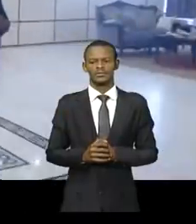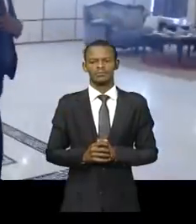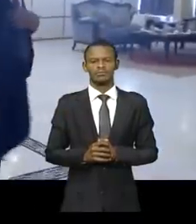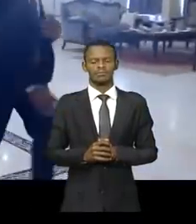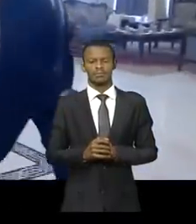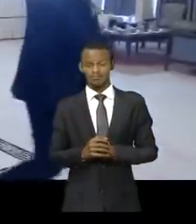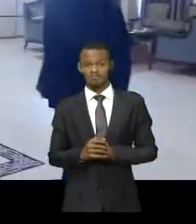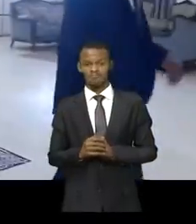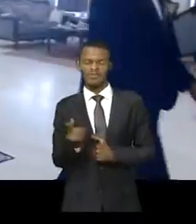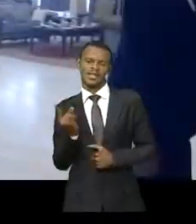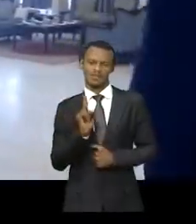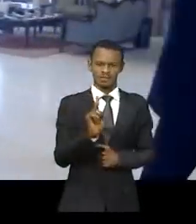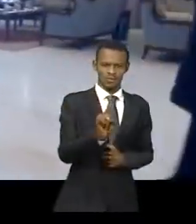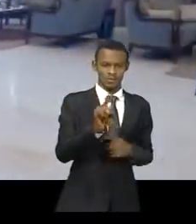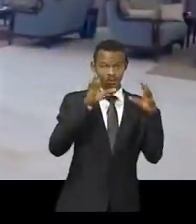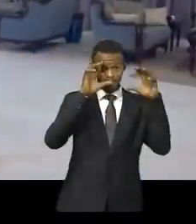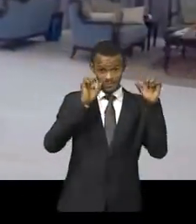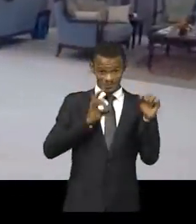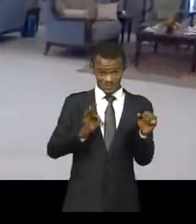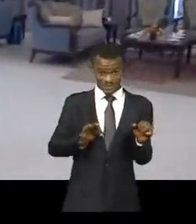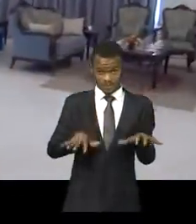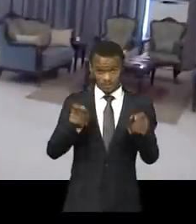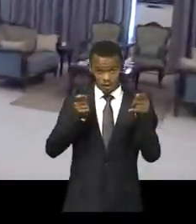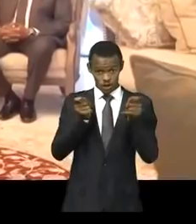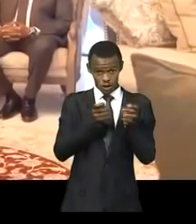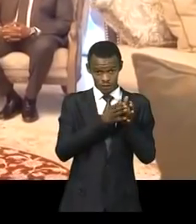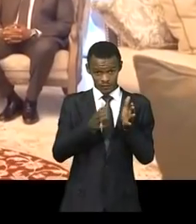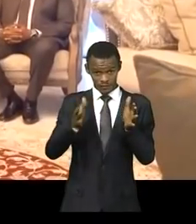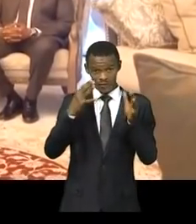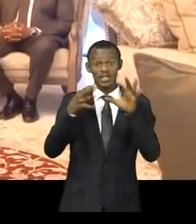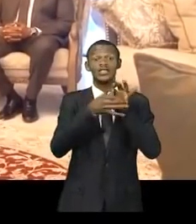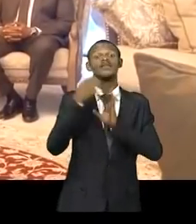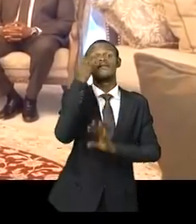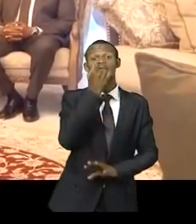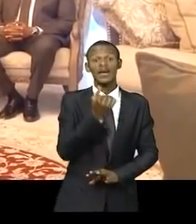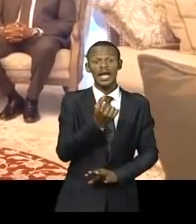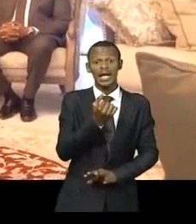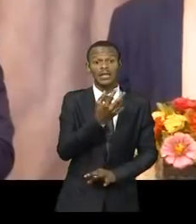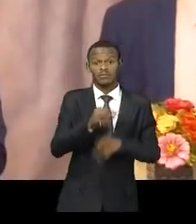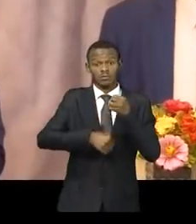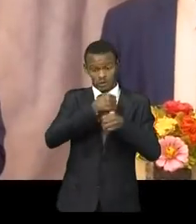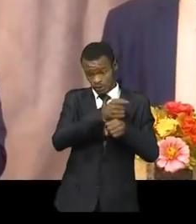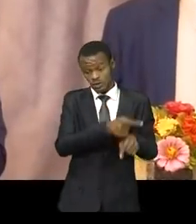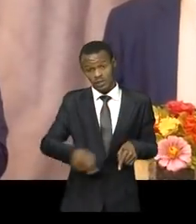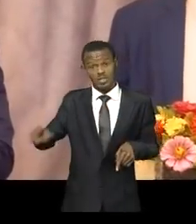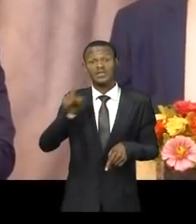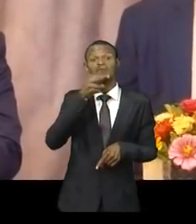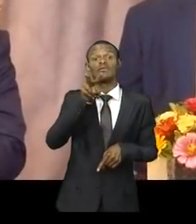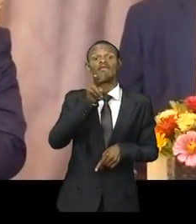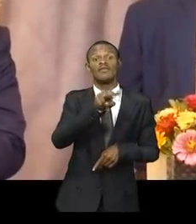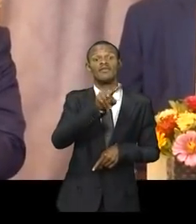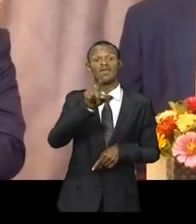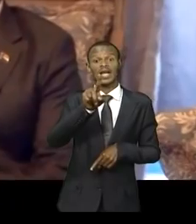À travers son leadership à la tête de l'Afrique exercice 2021, Félix-Antoine Tshisekedi Tshilombo tient à une